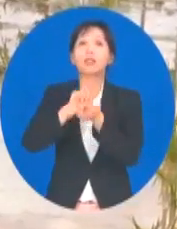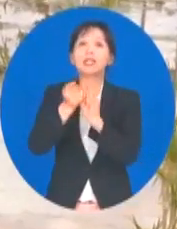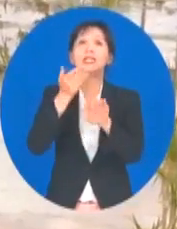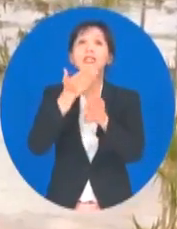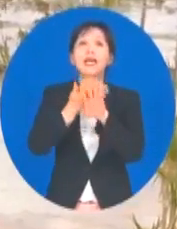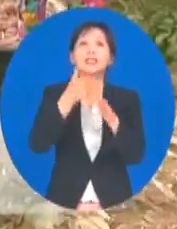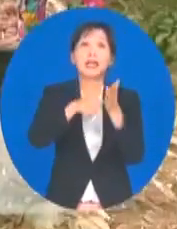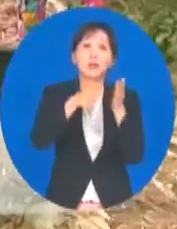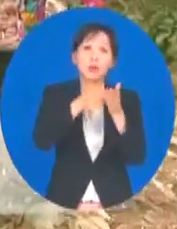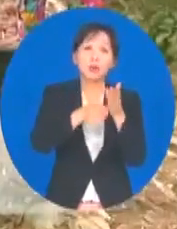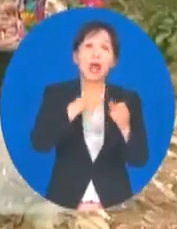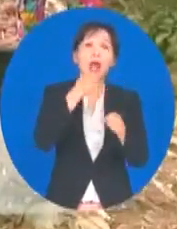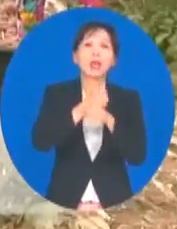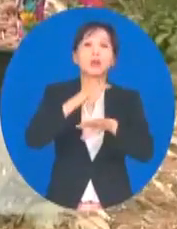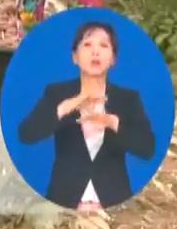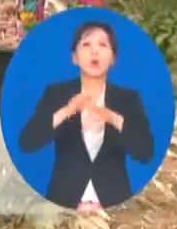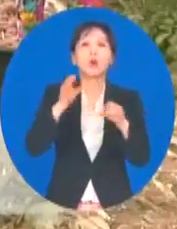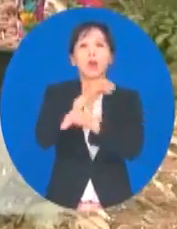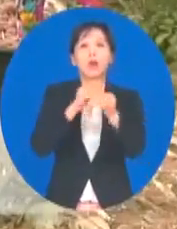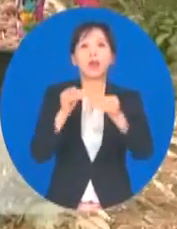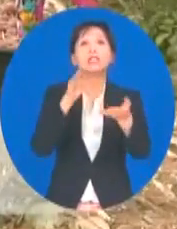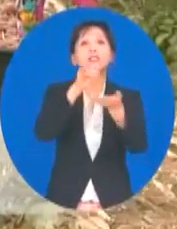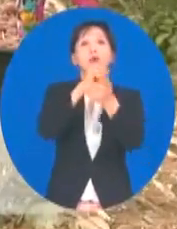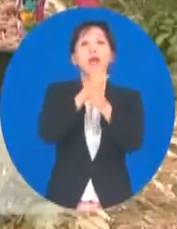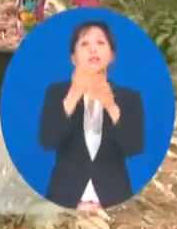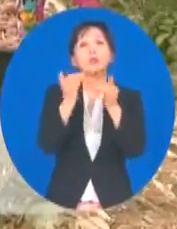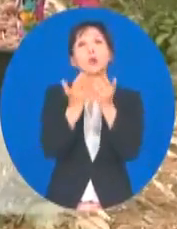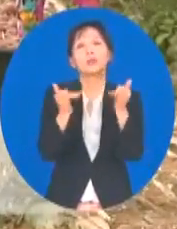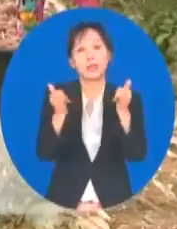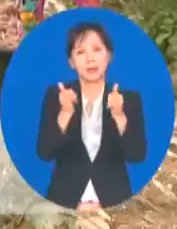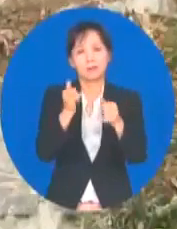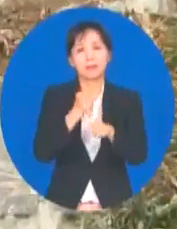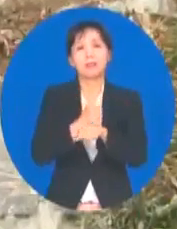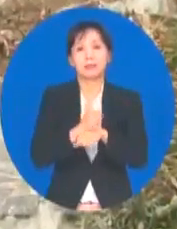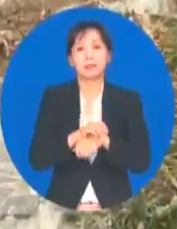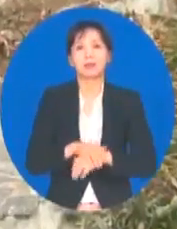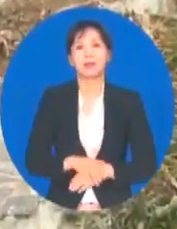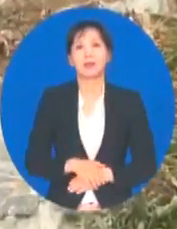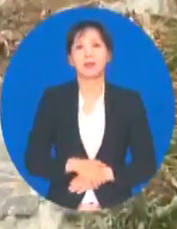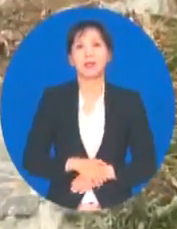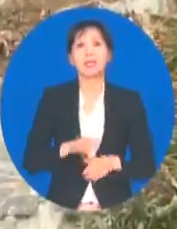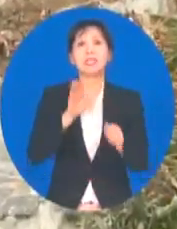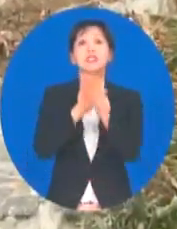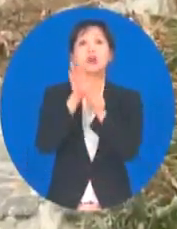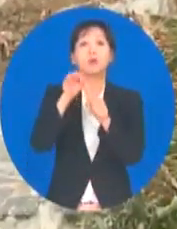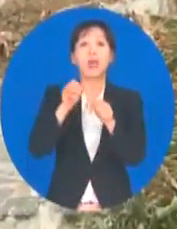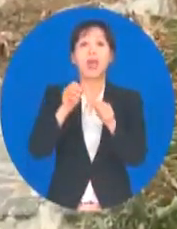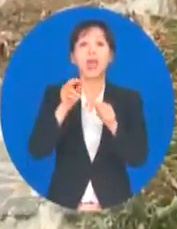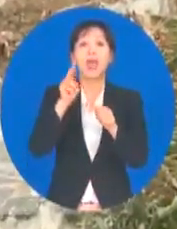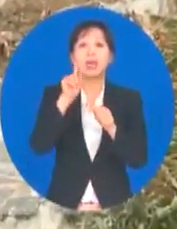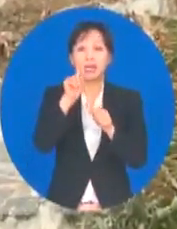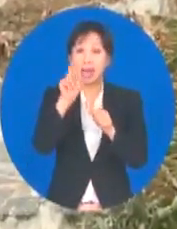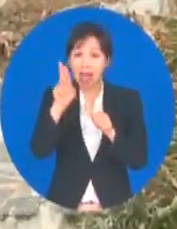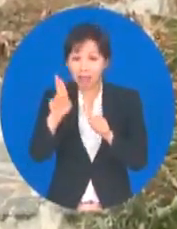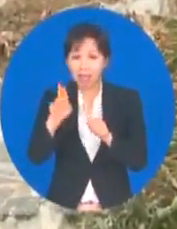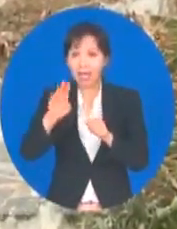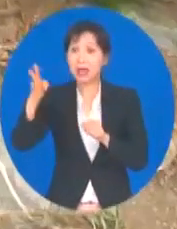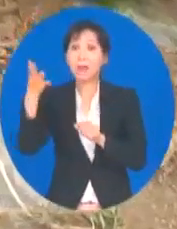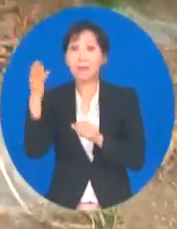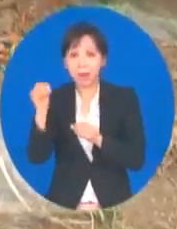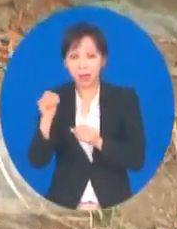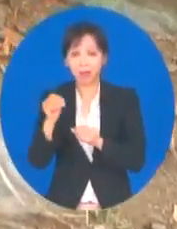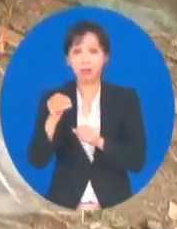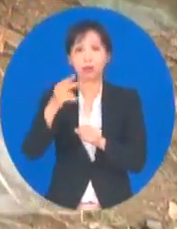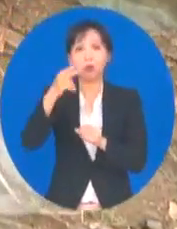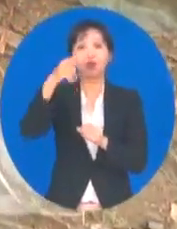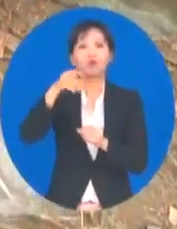대신 타작물을 재배하려는 농업 경영체를 등록한 농업인입니다. 지원 금액은 헥타르당 조사료